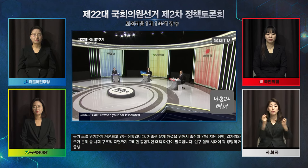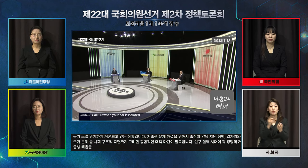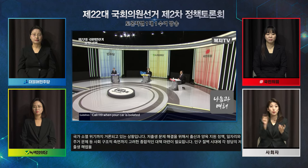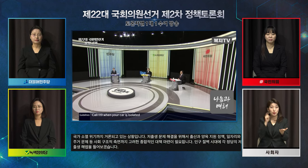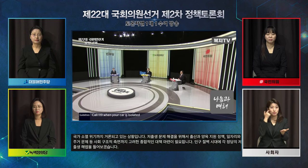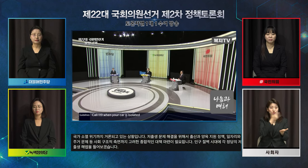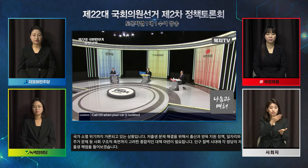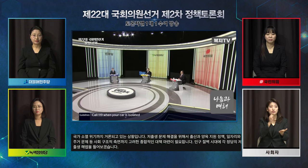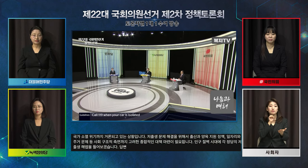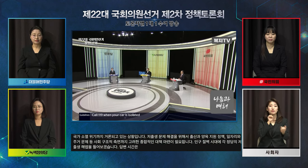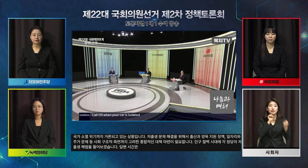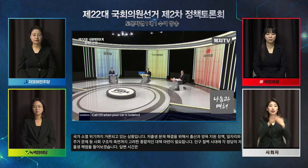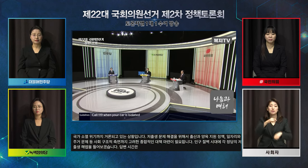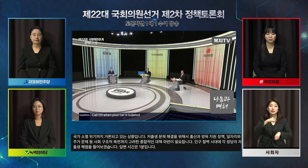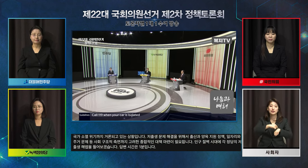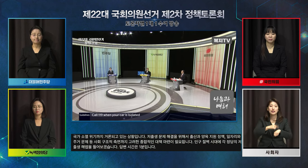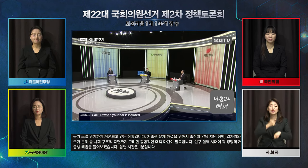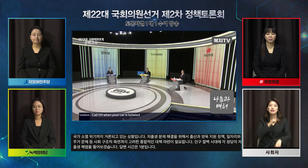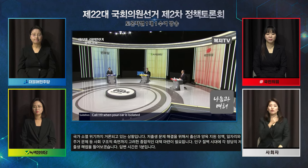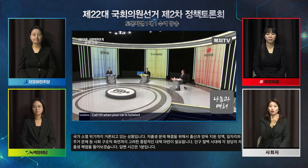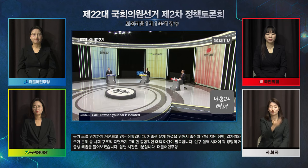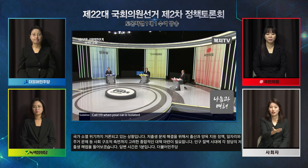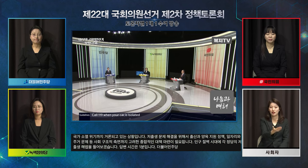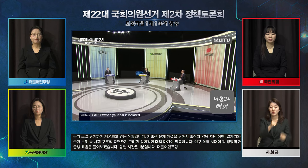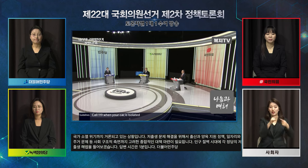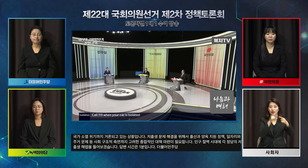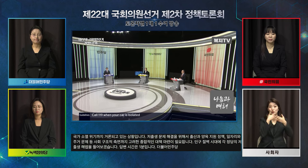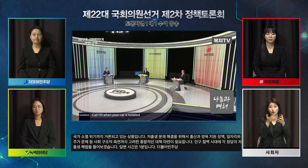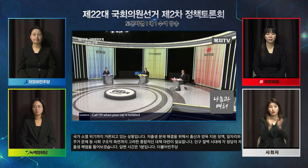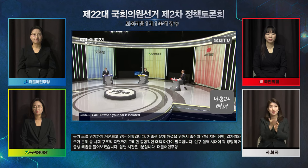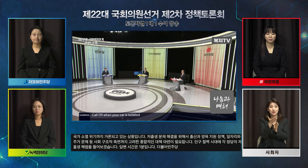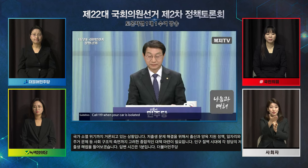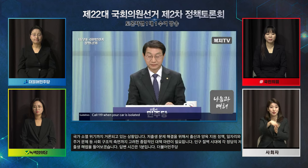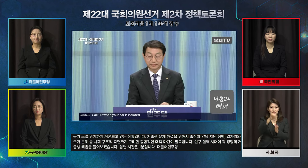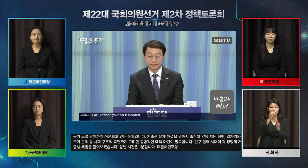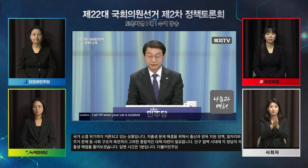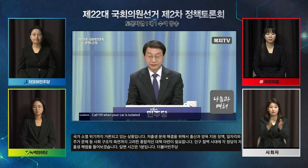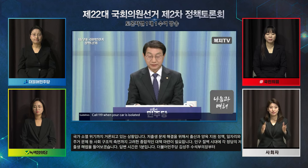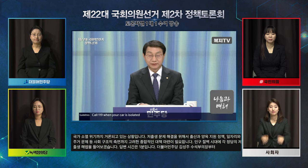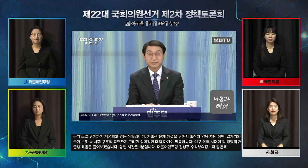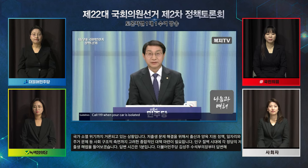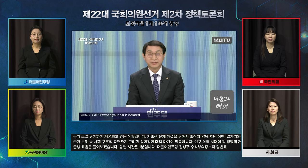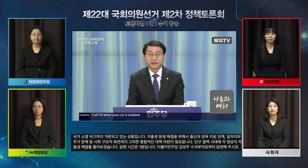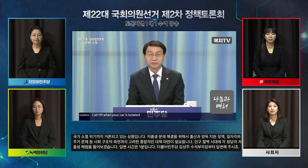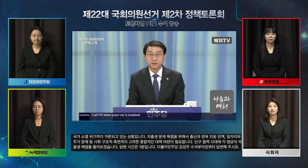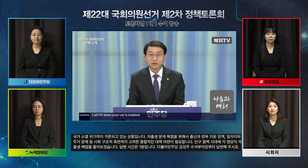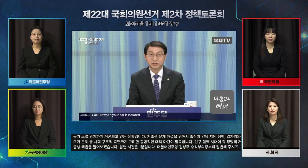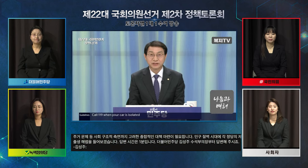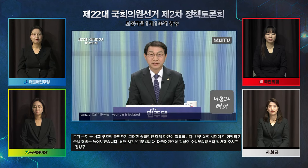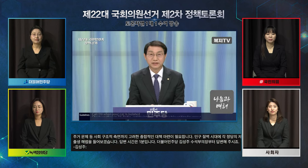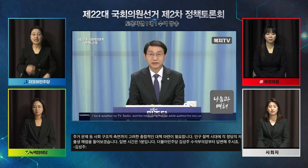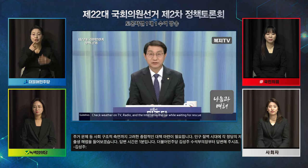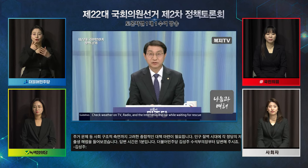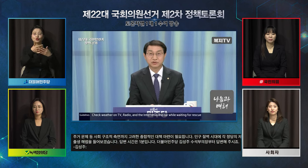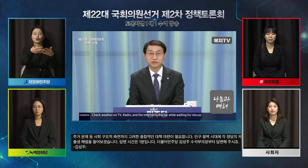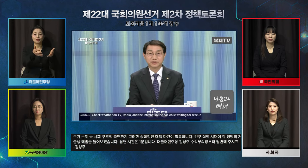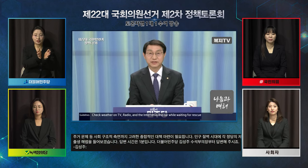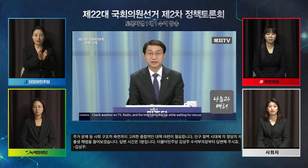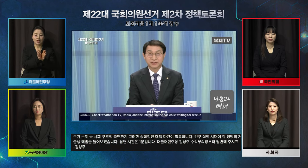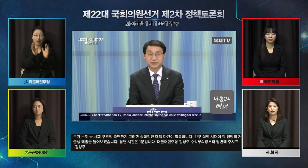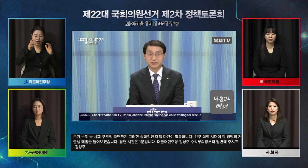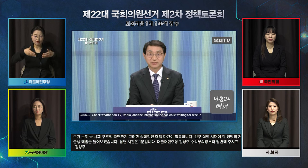답변 시간은 1분입니다. 더불어민주당 김성주 수석 부의장부터 답변해 주시죠. 네, 민주당의